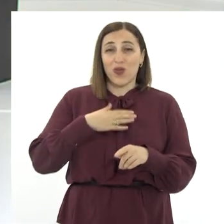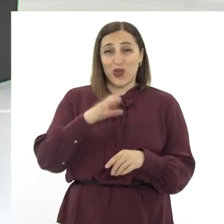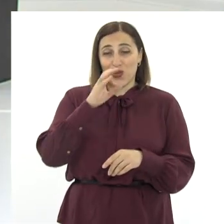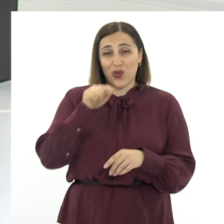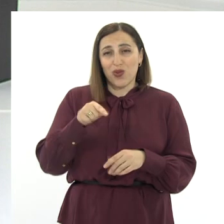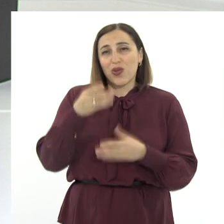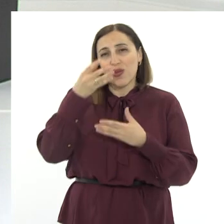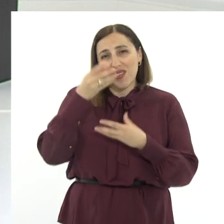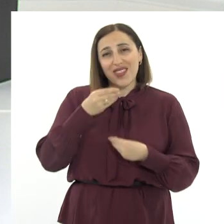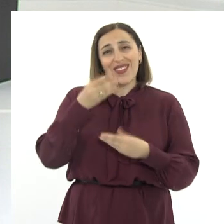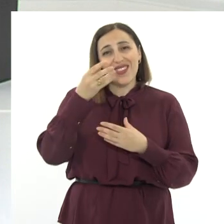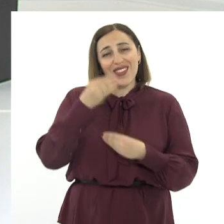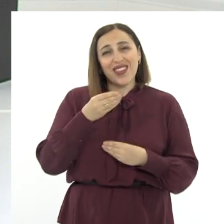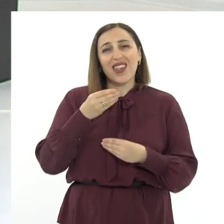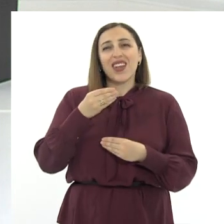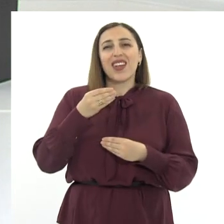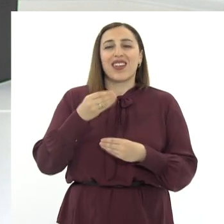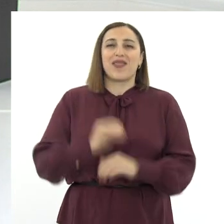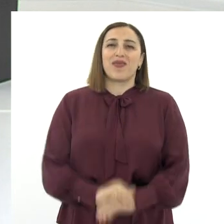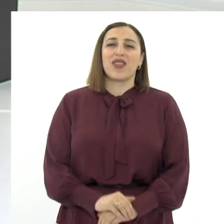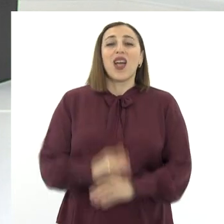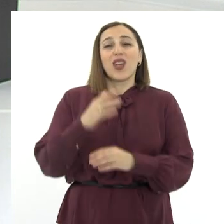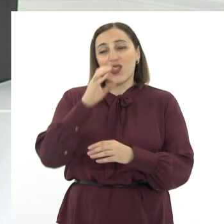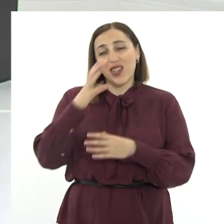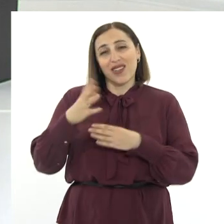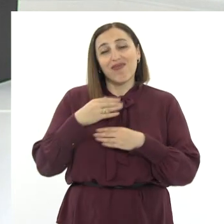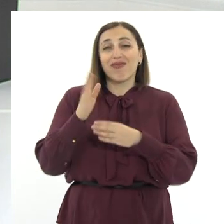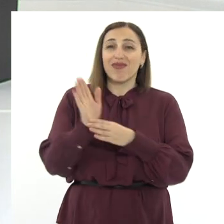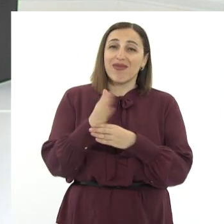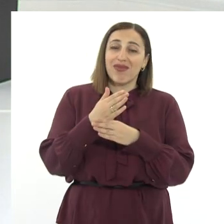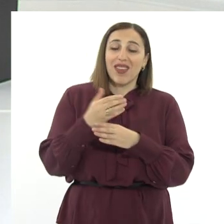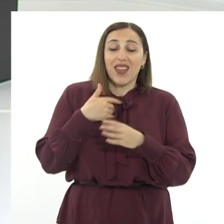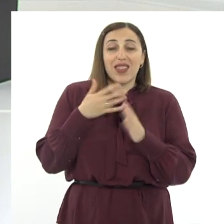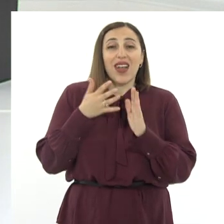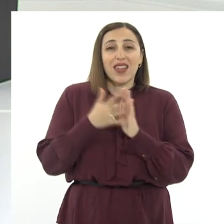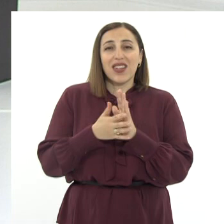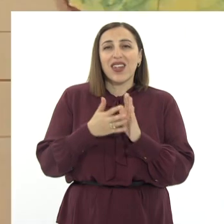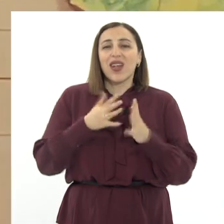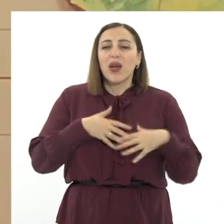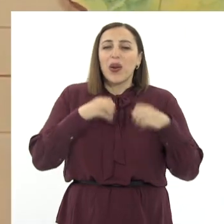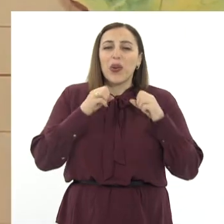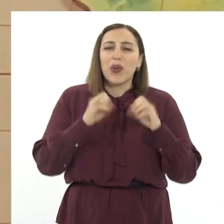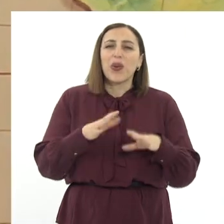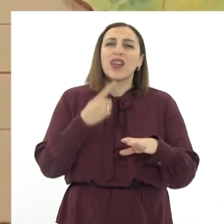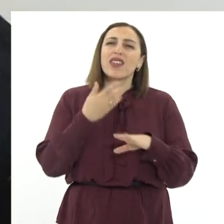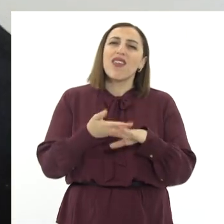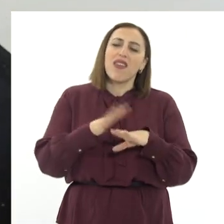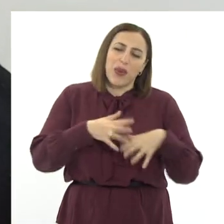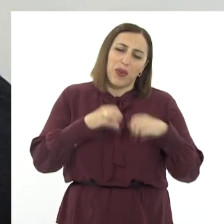մարտին ինձ զբաղեցնում է եւ ցրում իմ մտքերը։ Ես զբոսնելով նրա հետ հասկանում եմ, որ թոթափվեցի